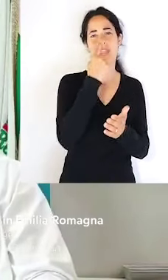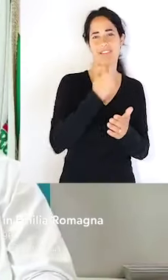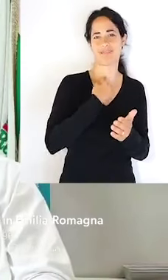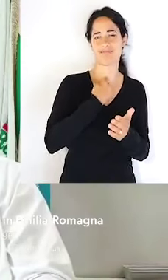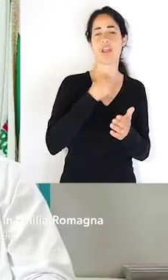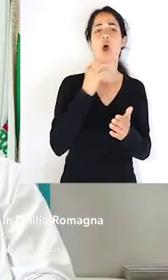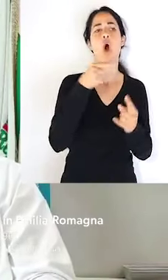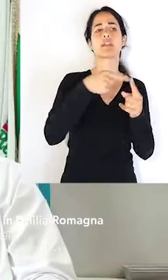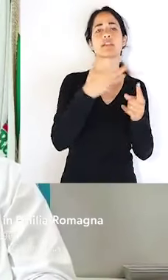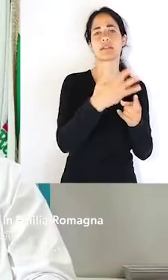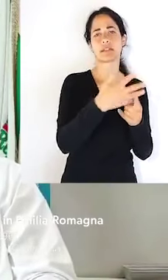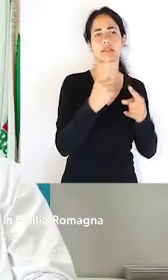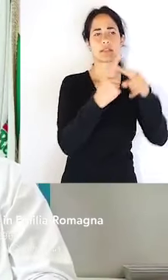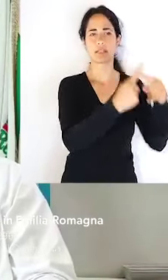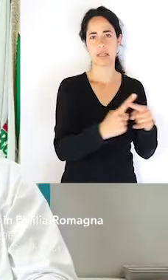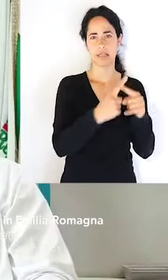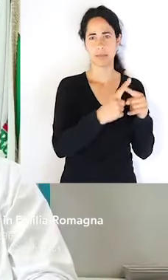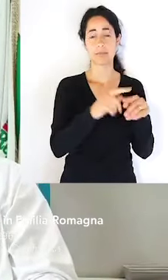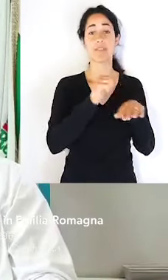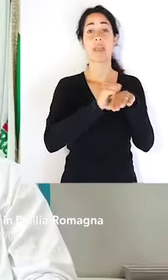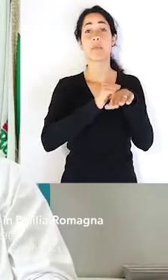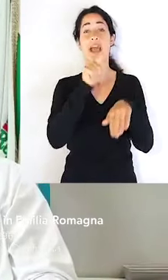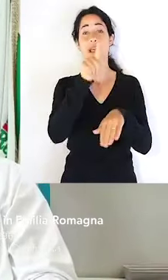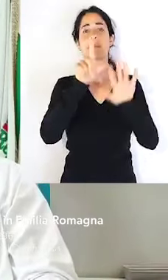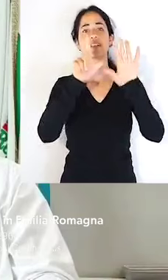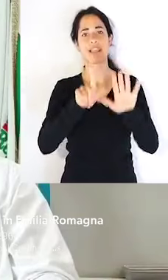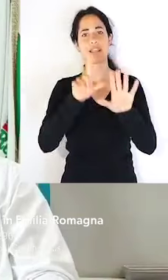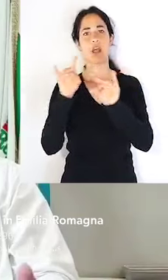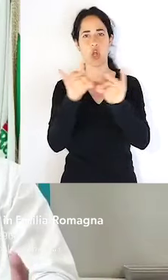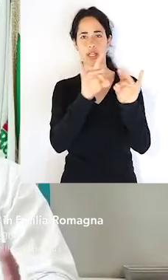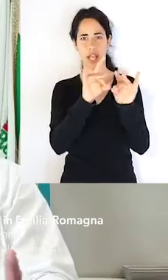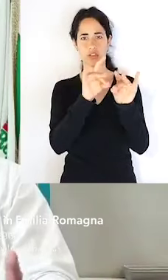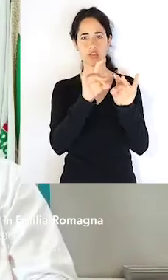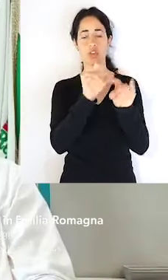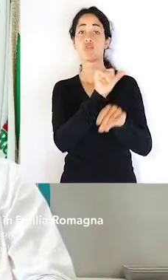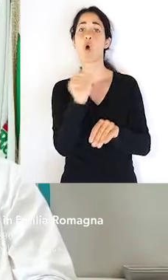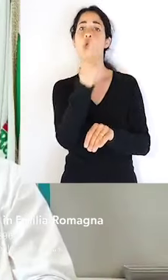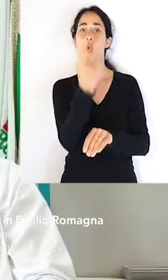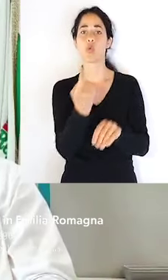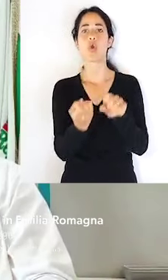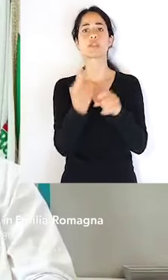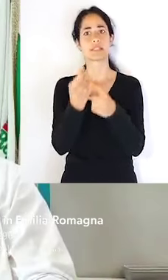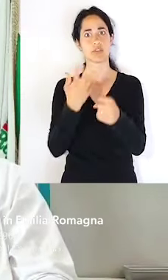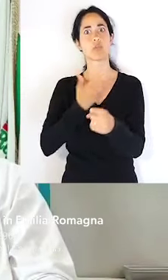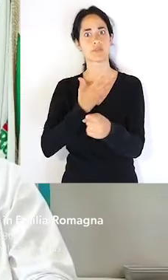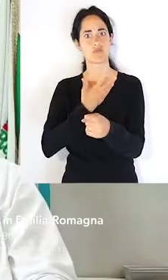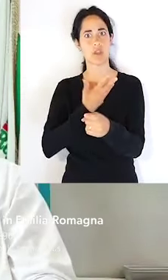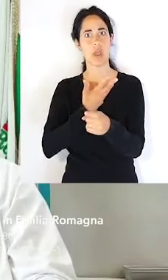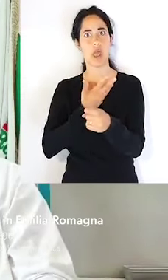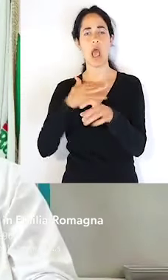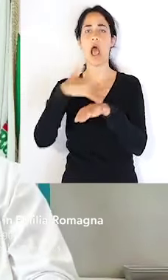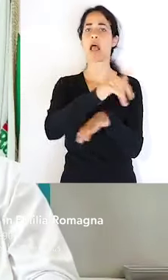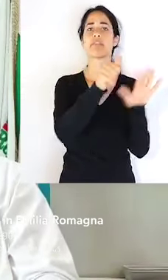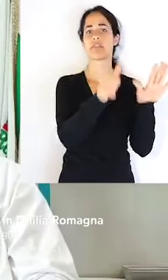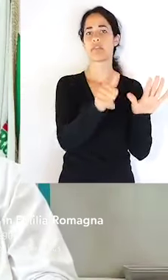screening. A Parma 8, 7 anzi casi positivi, di cui uno sintomatico e